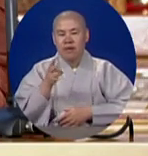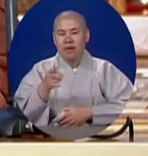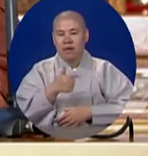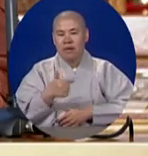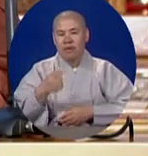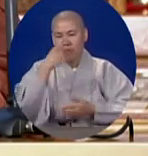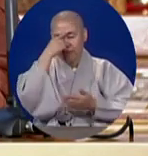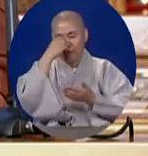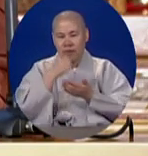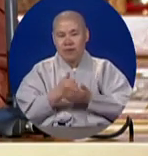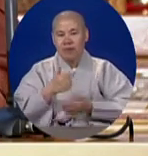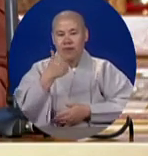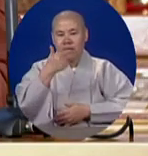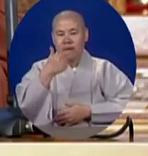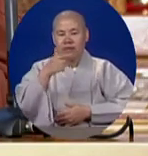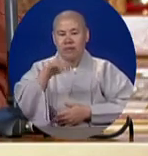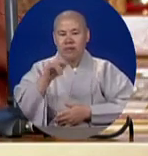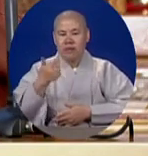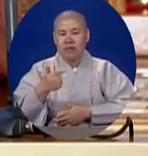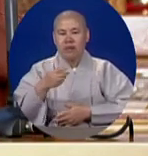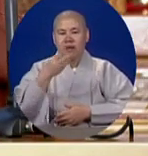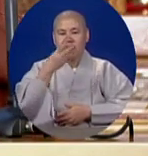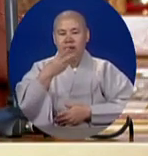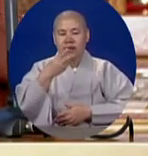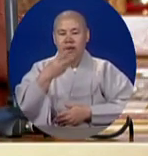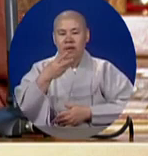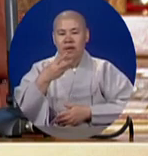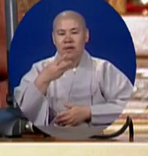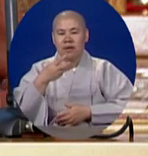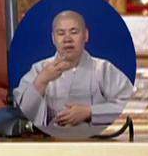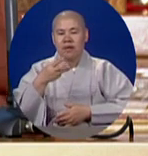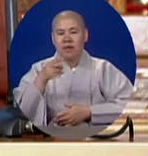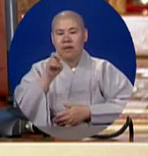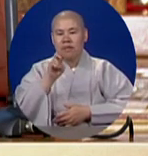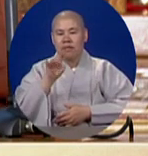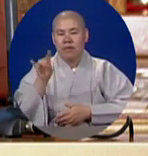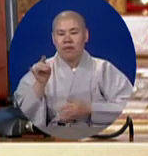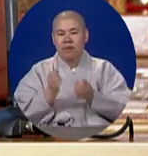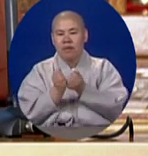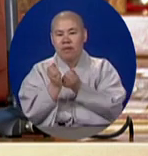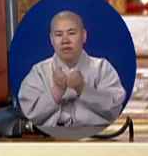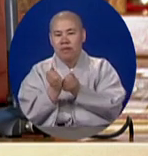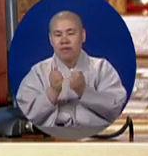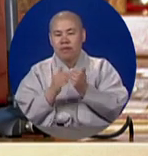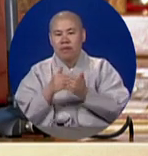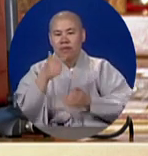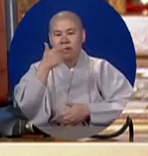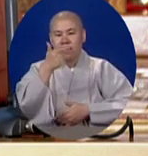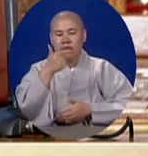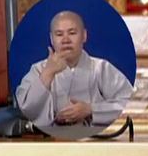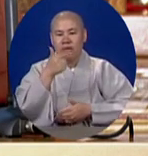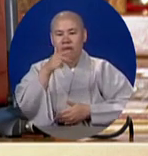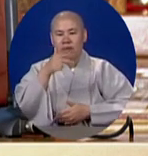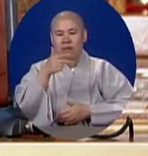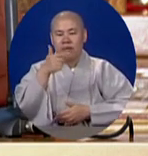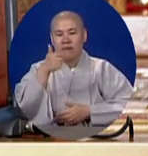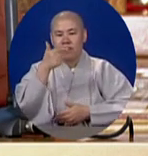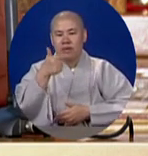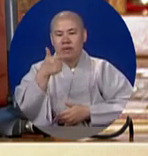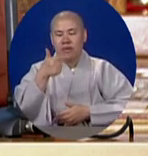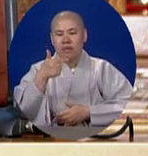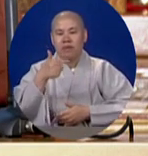가지고 육진삼매로 설명을 했어요. 육진이라는 게 여섯이라는 육자하고